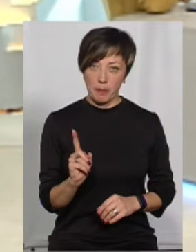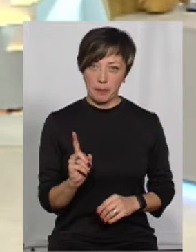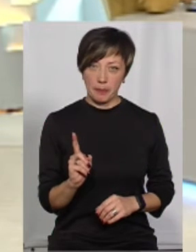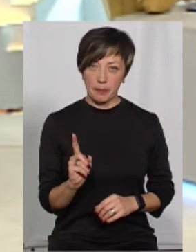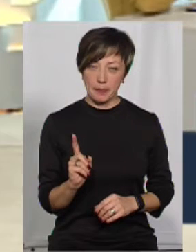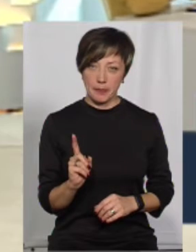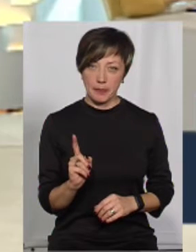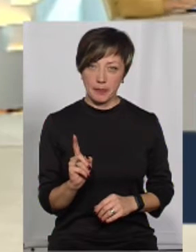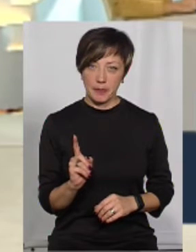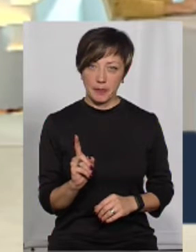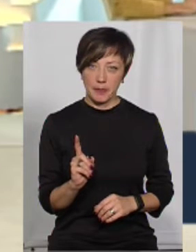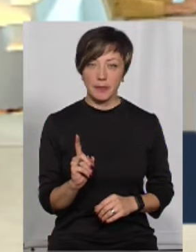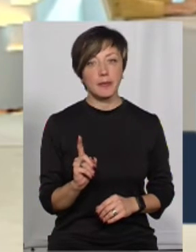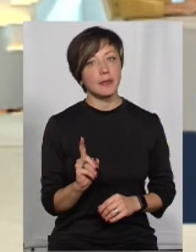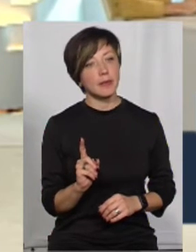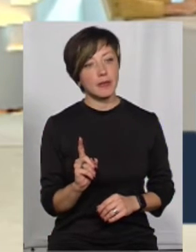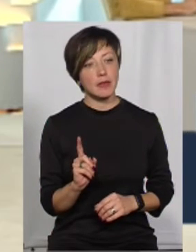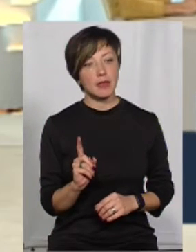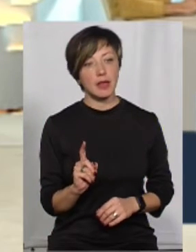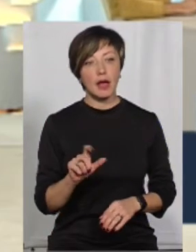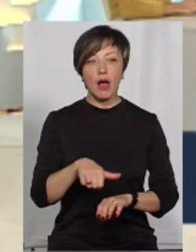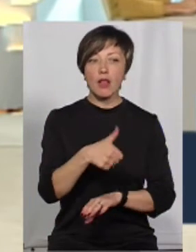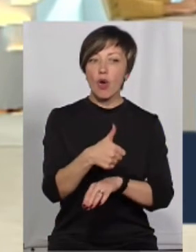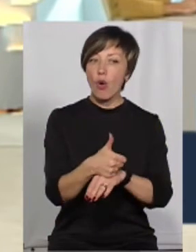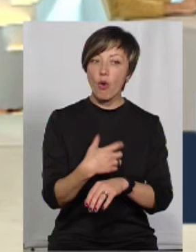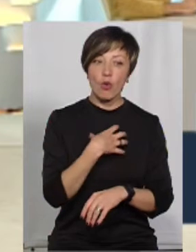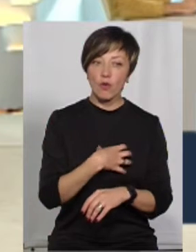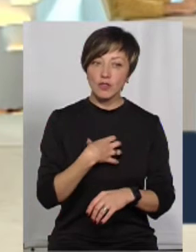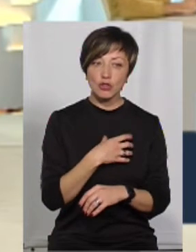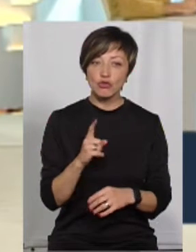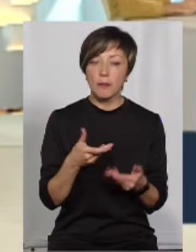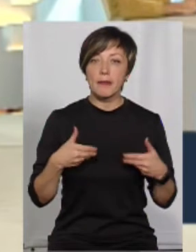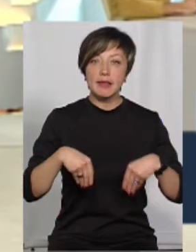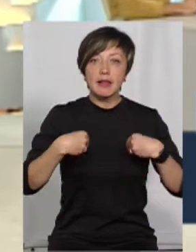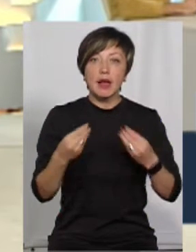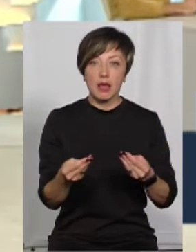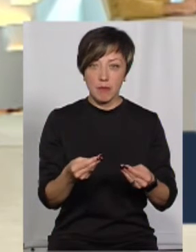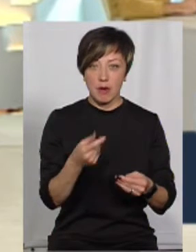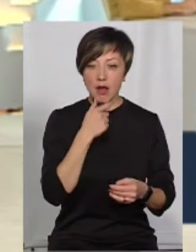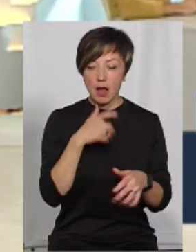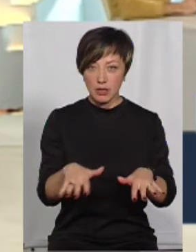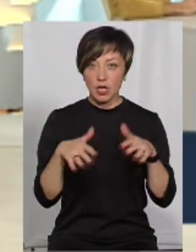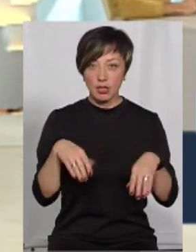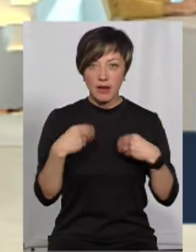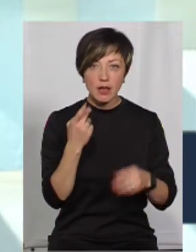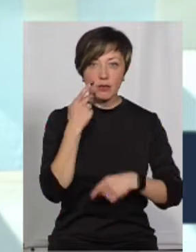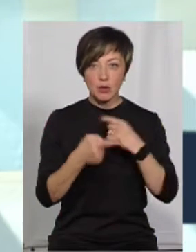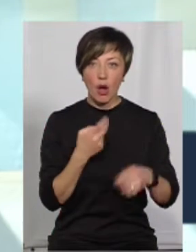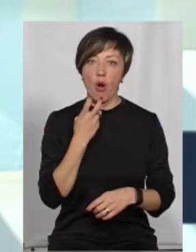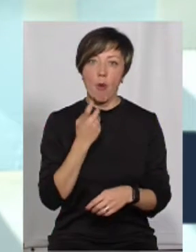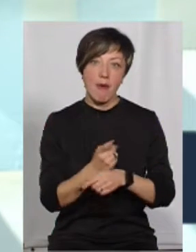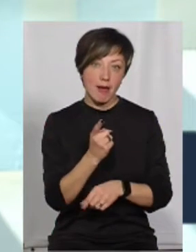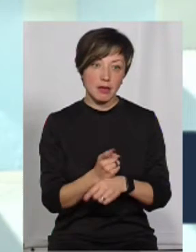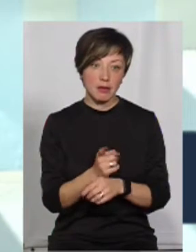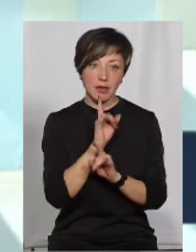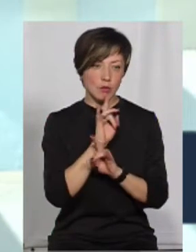як то кажуть, що найголовніше – це те, що ми даємо глядачу. Тобто, якщо йому давати весь час комедії, до